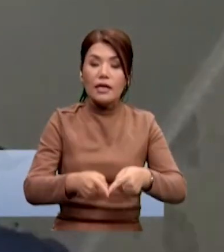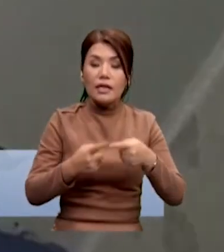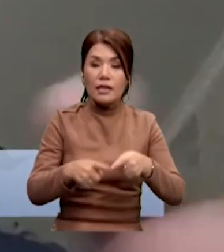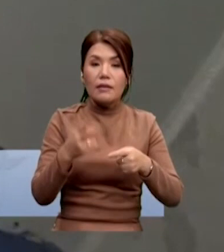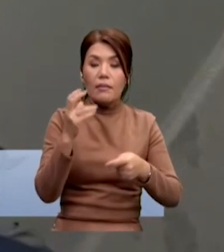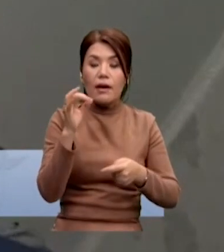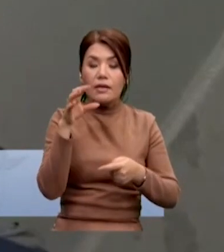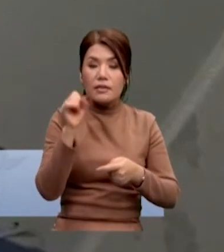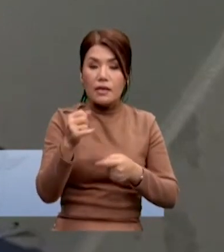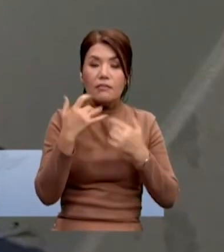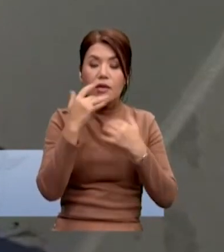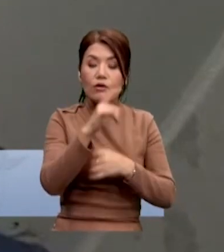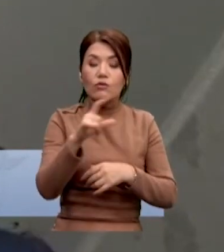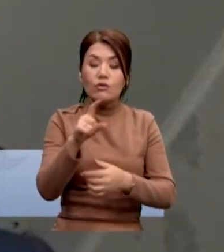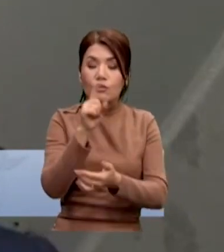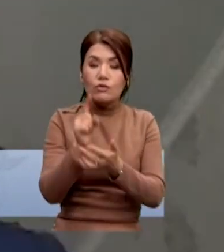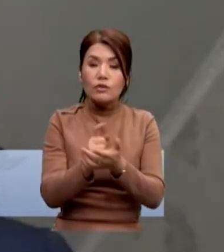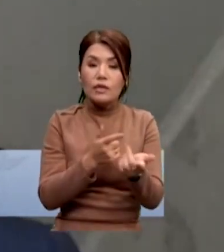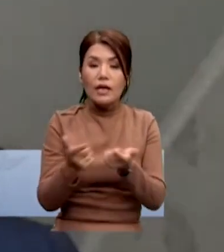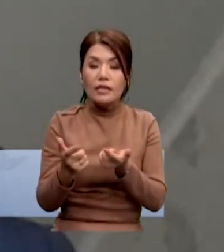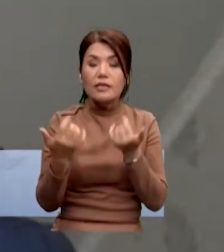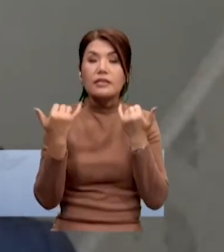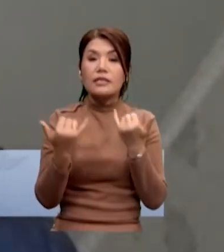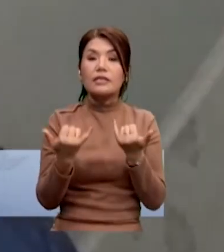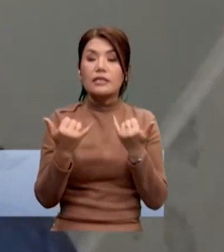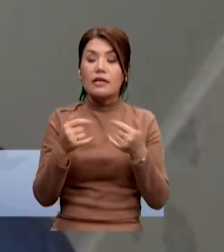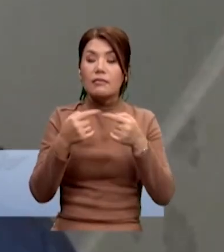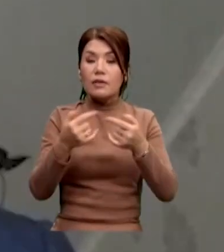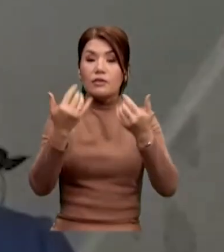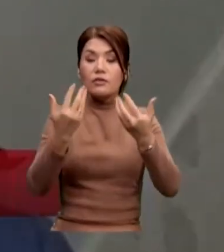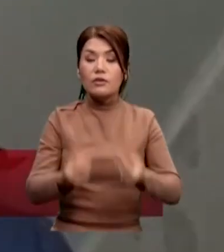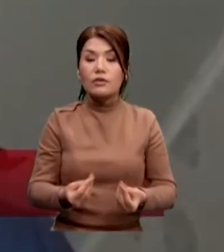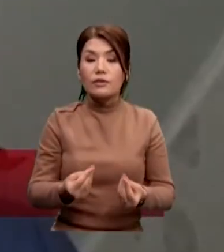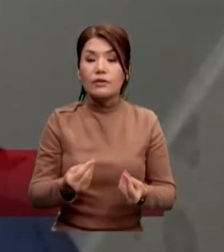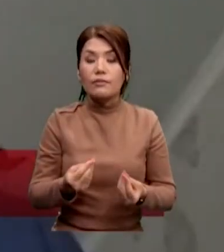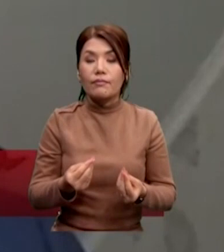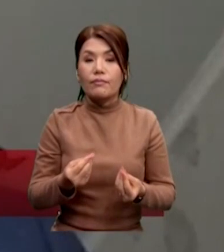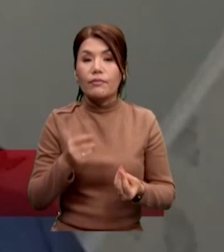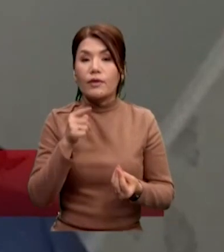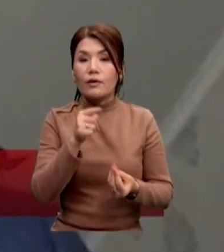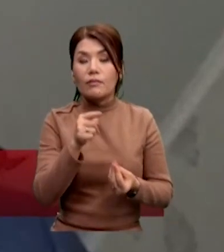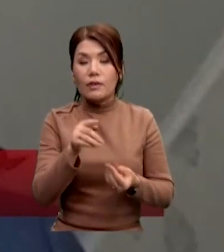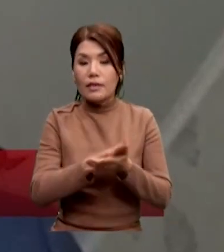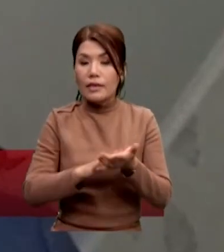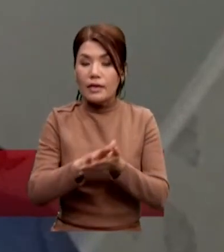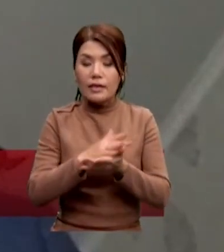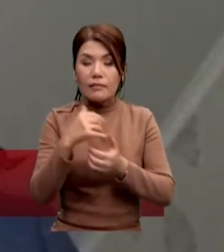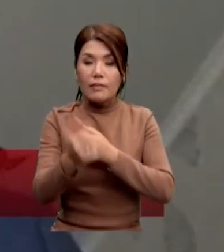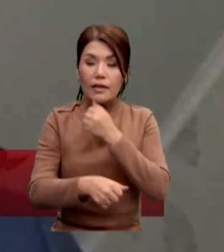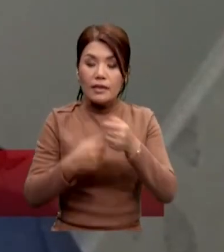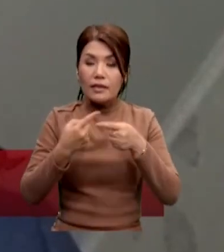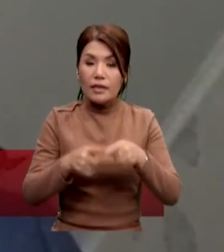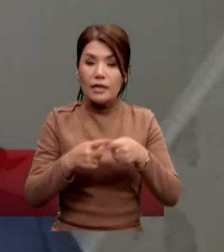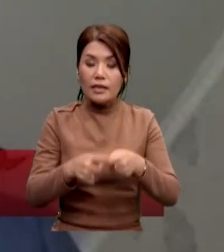базасы мен кадр дайындап алу керек. Бізде қазіргі тап осы күні бүгін оған ешқандай материал техникалық